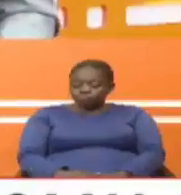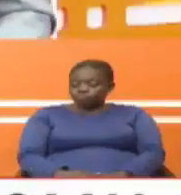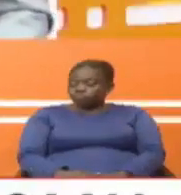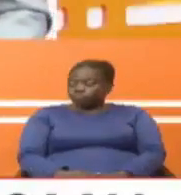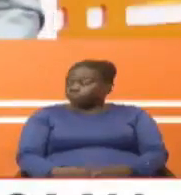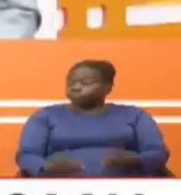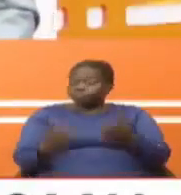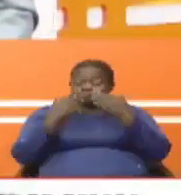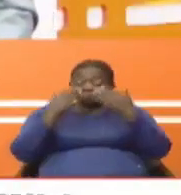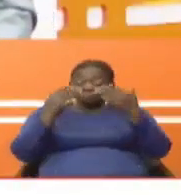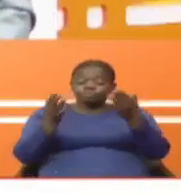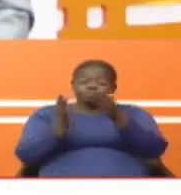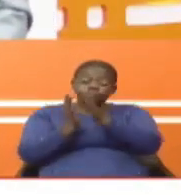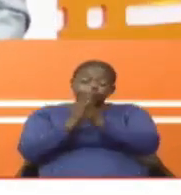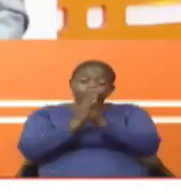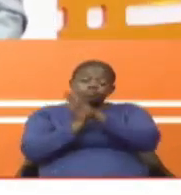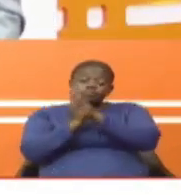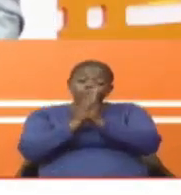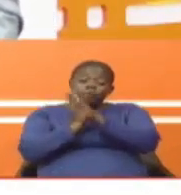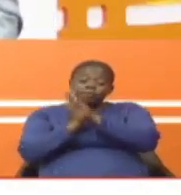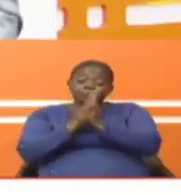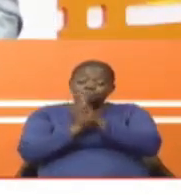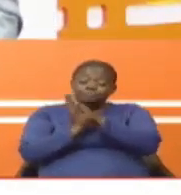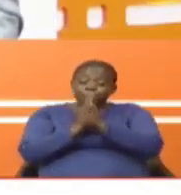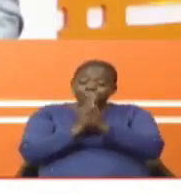Wabale nyo mnafate mwombozi za face